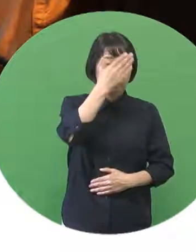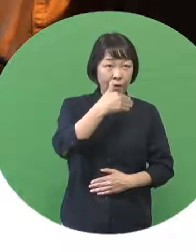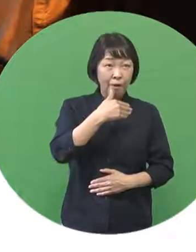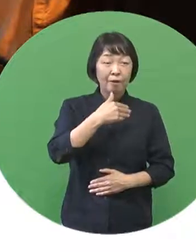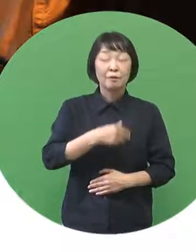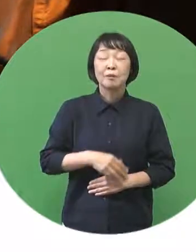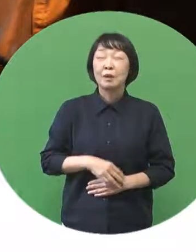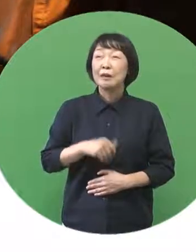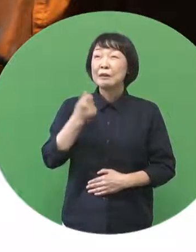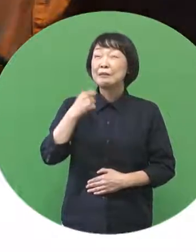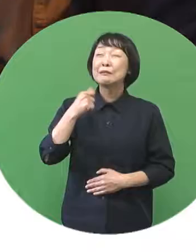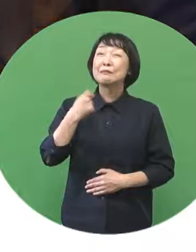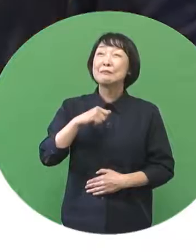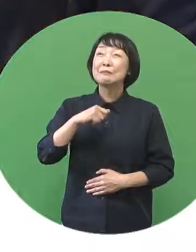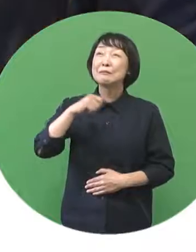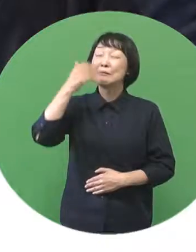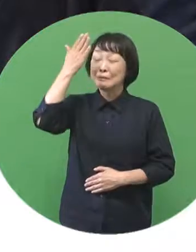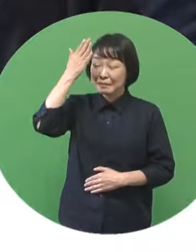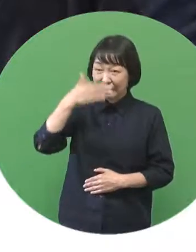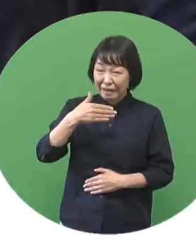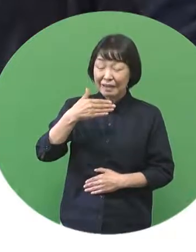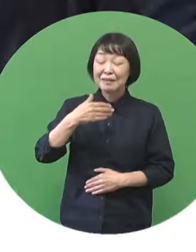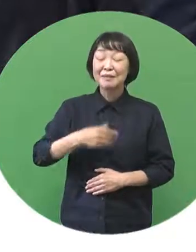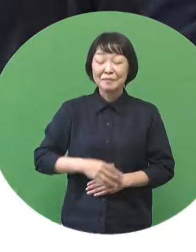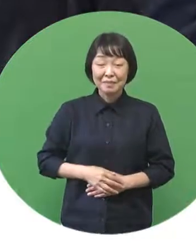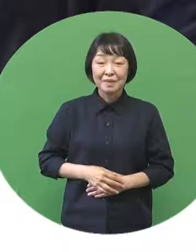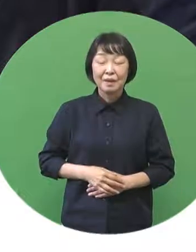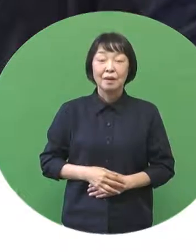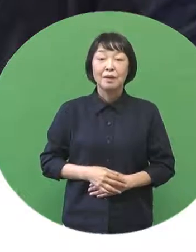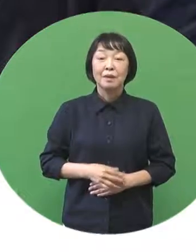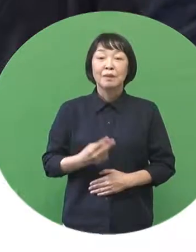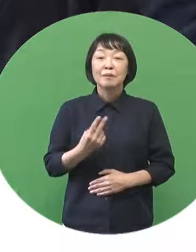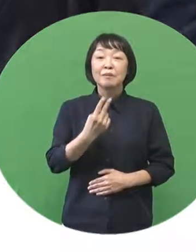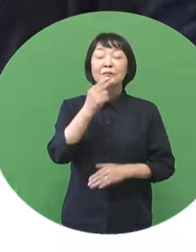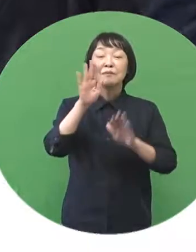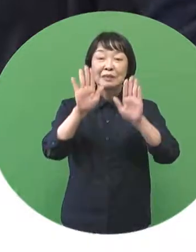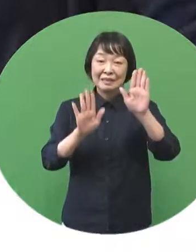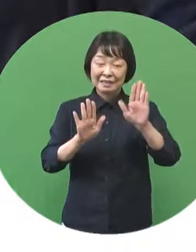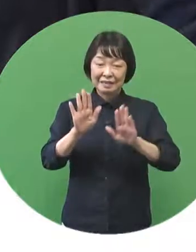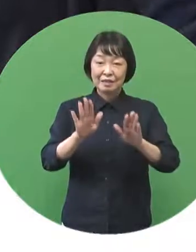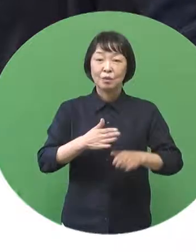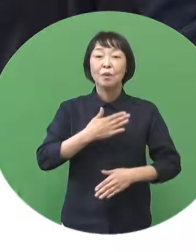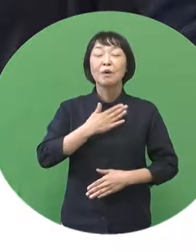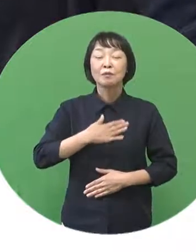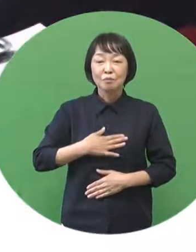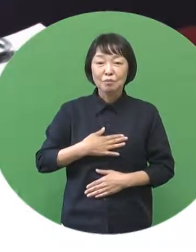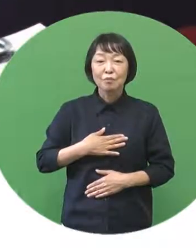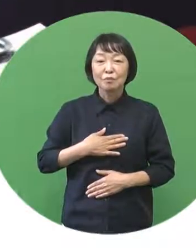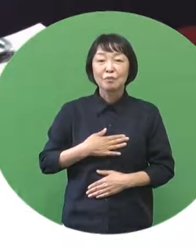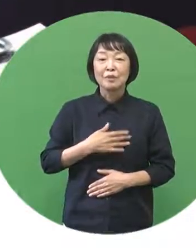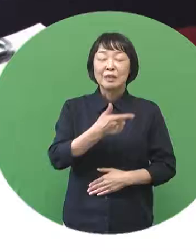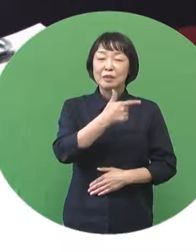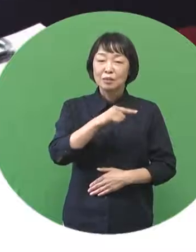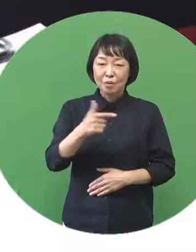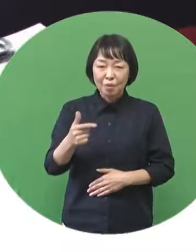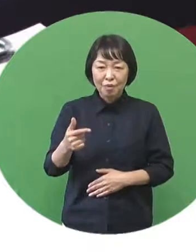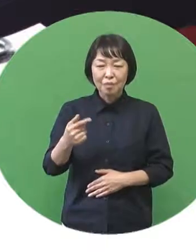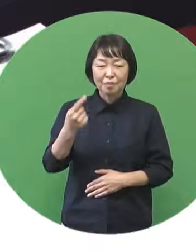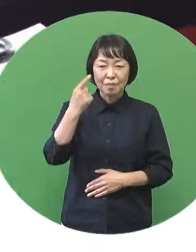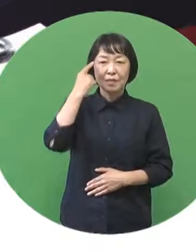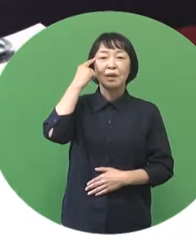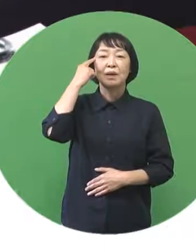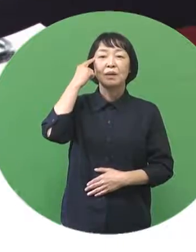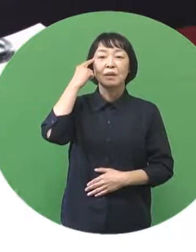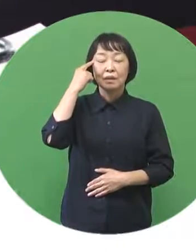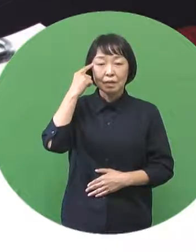場の熱量だったり、あとは雰囲気だったりっていうものがリアルにこう見て体で感じていただ